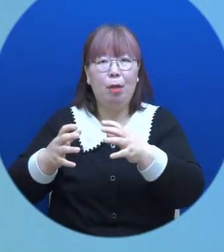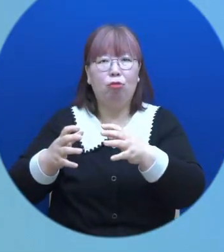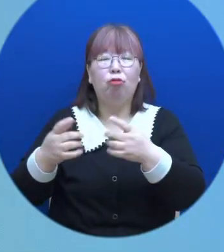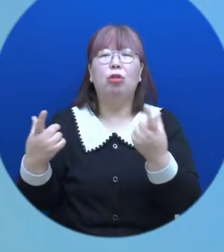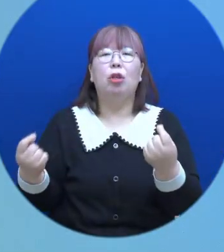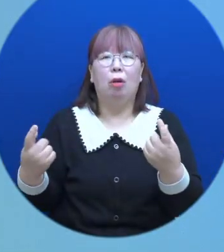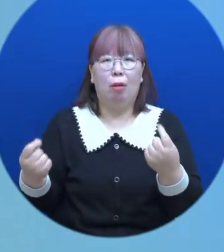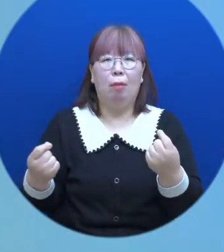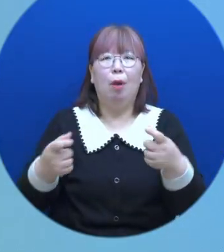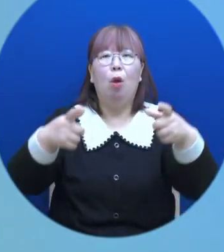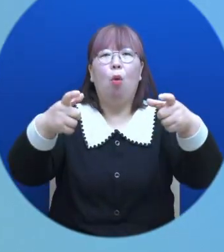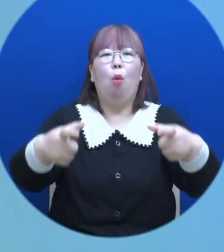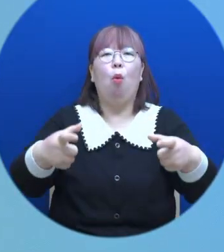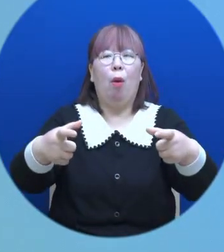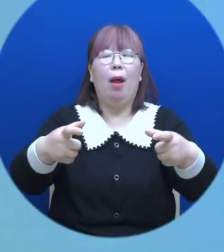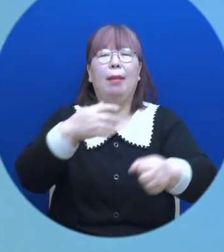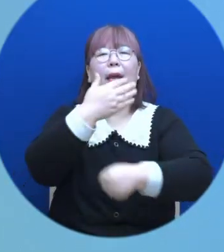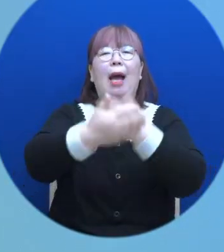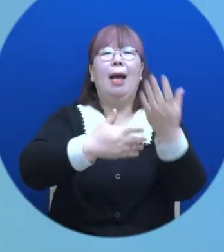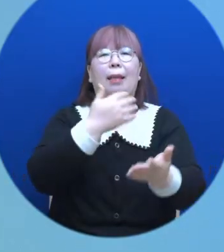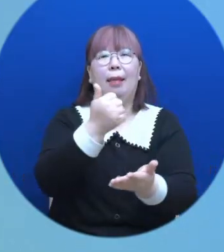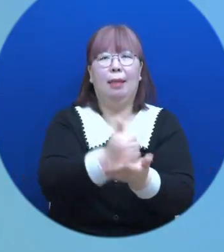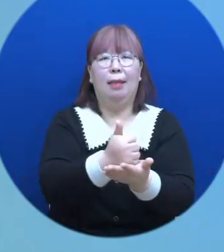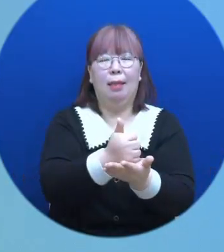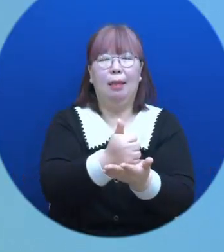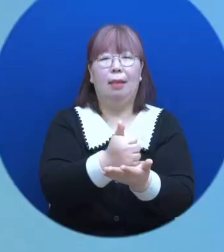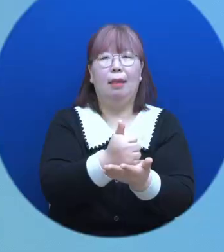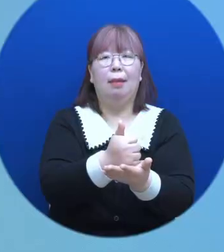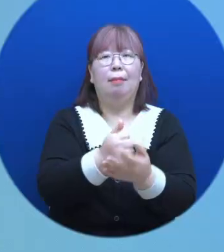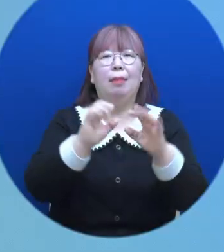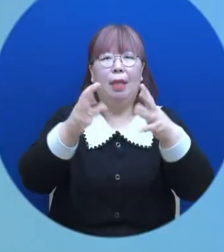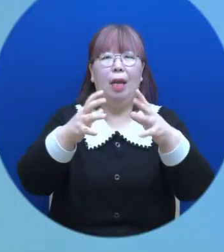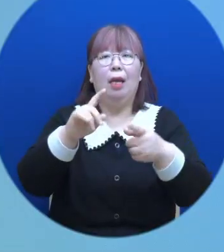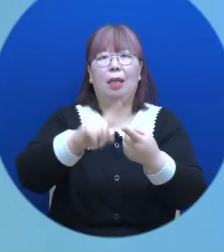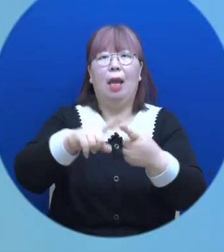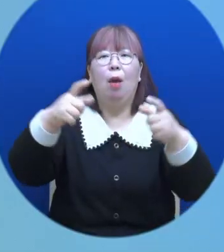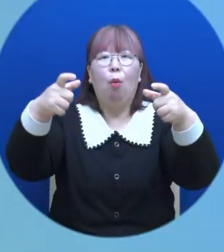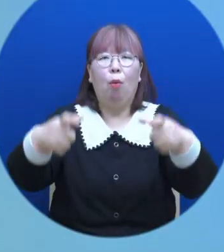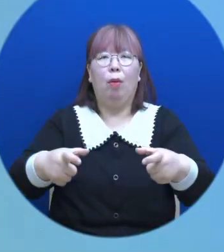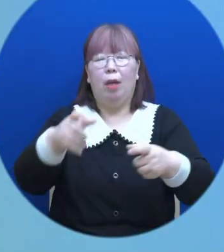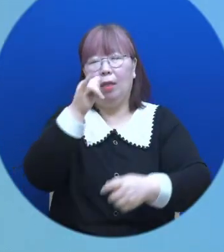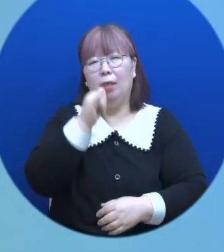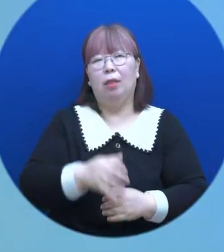있는 것처럼 천국이라는 공간이 있는 겁니다.